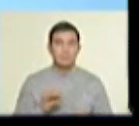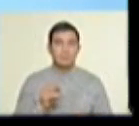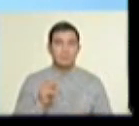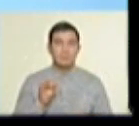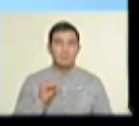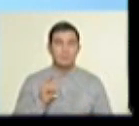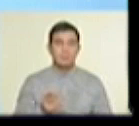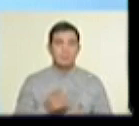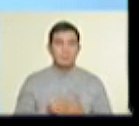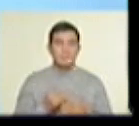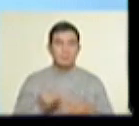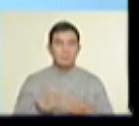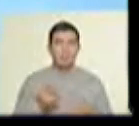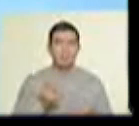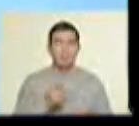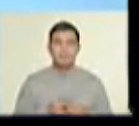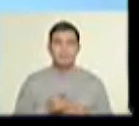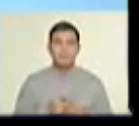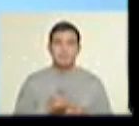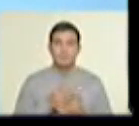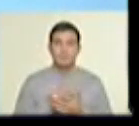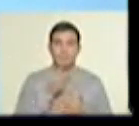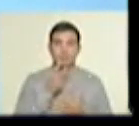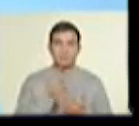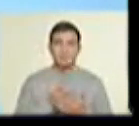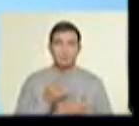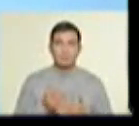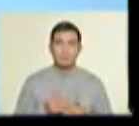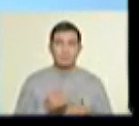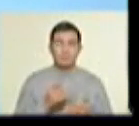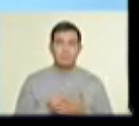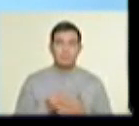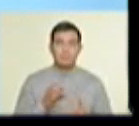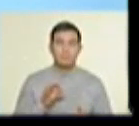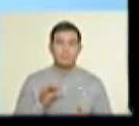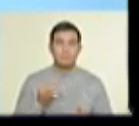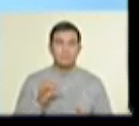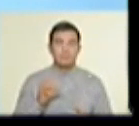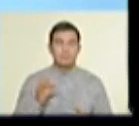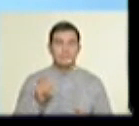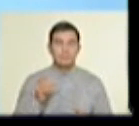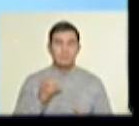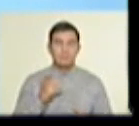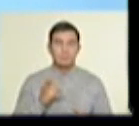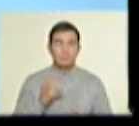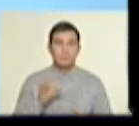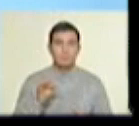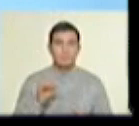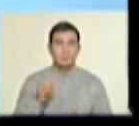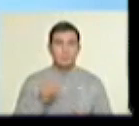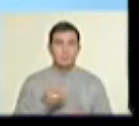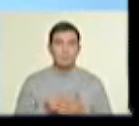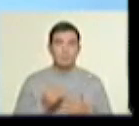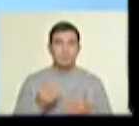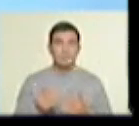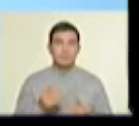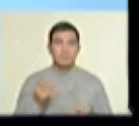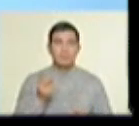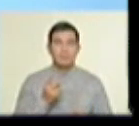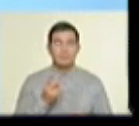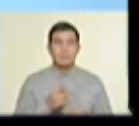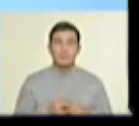Demak, ikkinchi qismiga qaraydigan bo'lsak, Osiyo va Chirchiq so'zlarini ko'rib turibsiz. Demak,